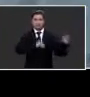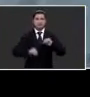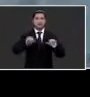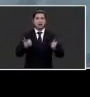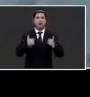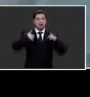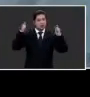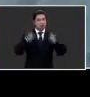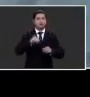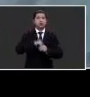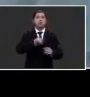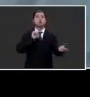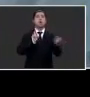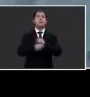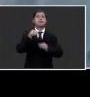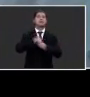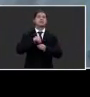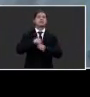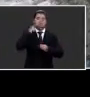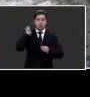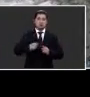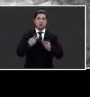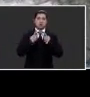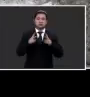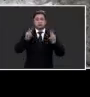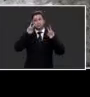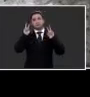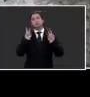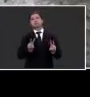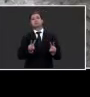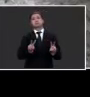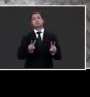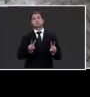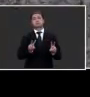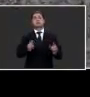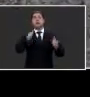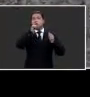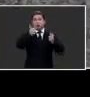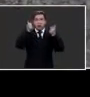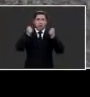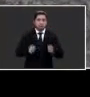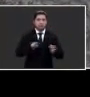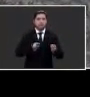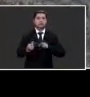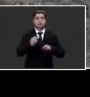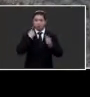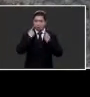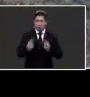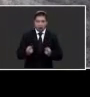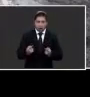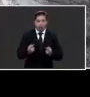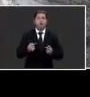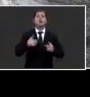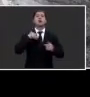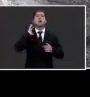yapmamız gereken bir döneme girdiğimiz açıktır kuraklıkla mücadele stratejisi ve